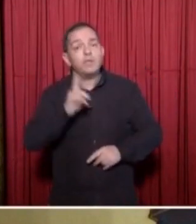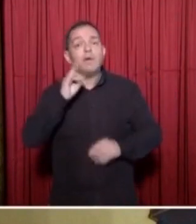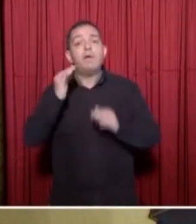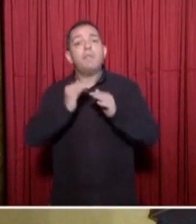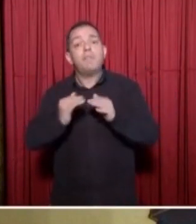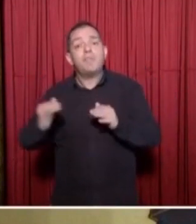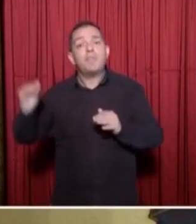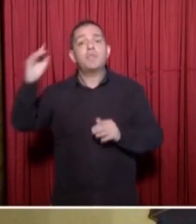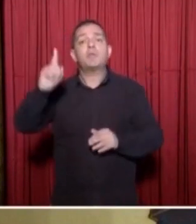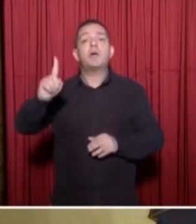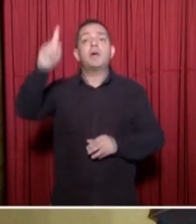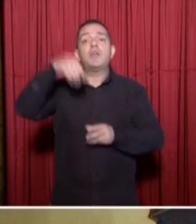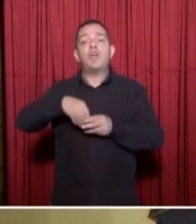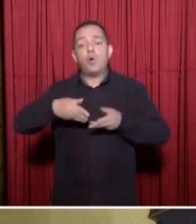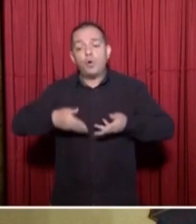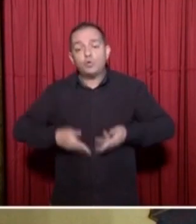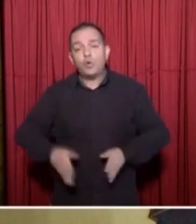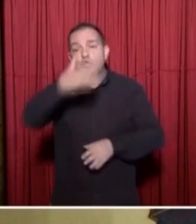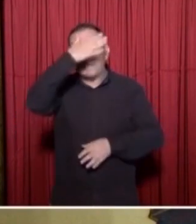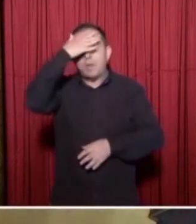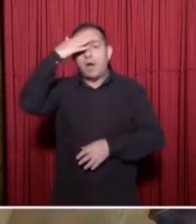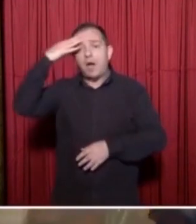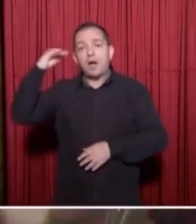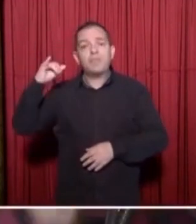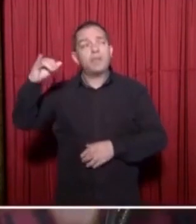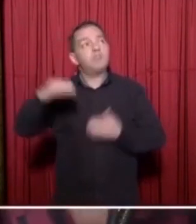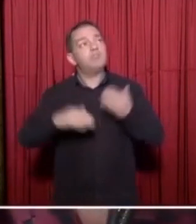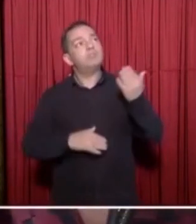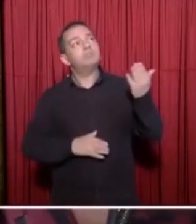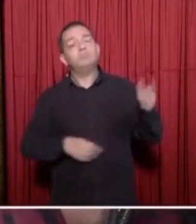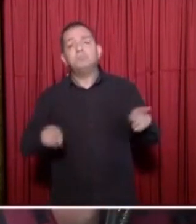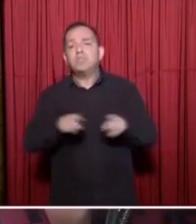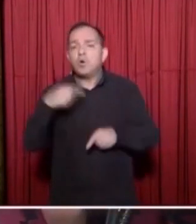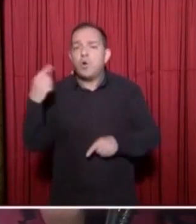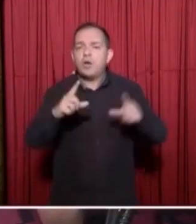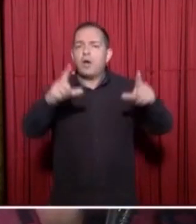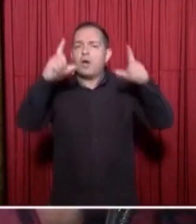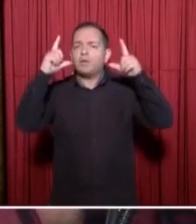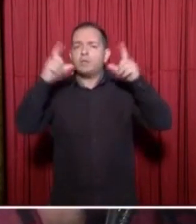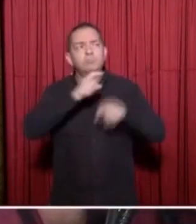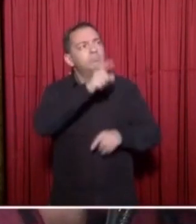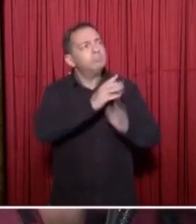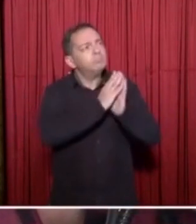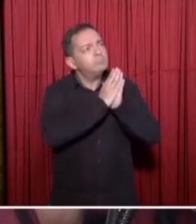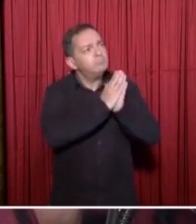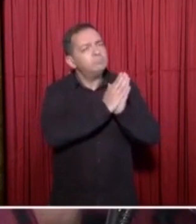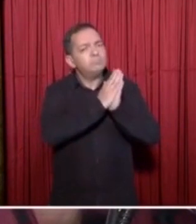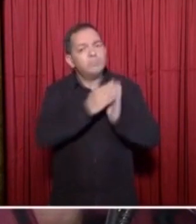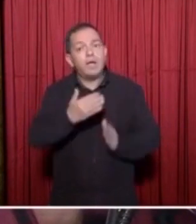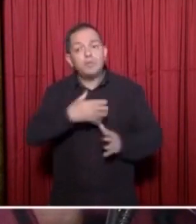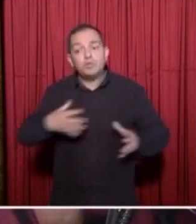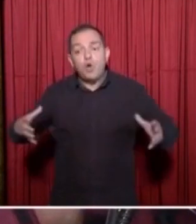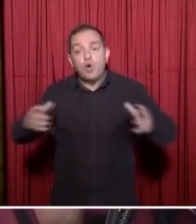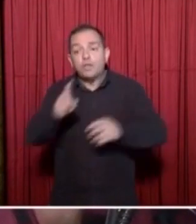Αη Παρθένου Μαρίας με τα πάντων των Αγίων μνημονεύσαντε σε αυτούς και